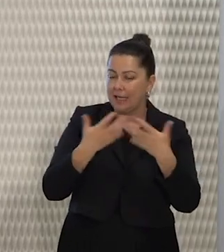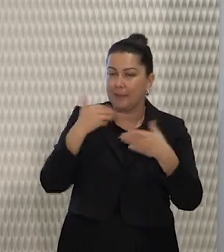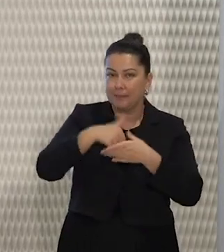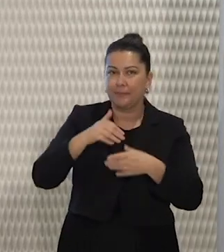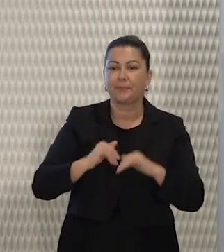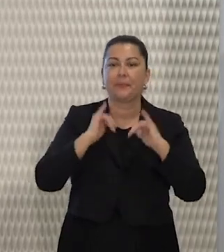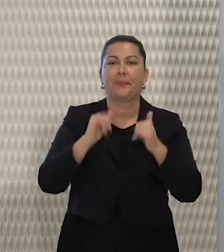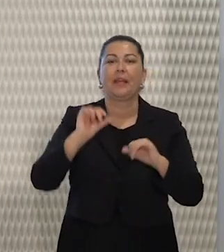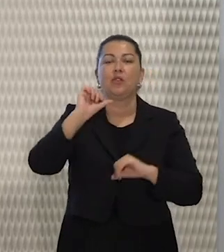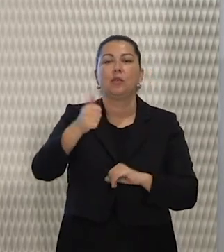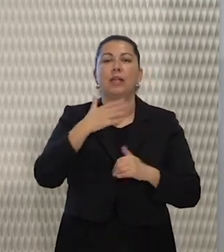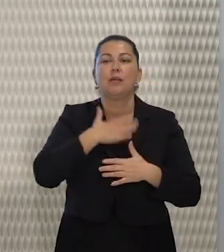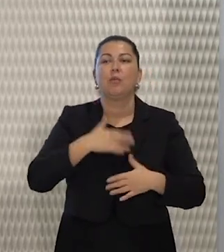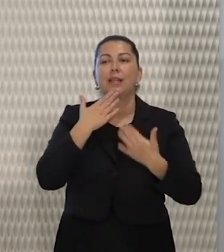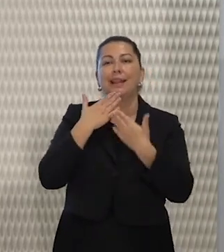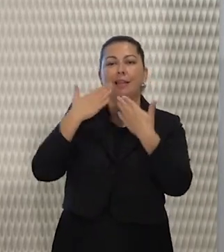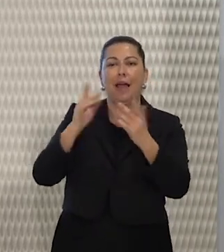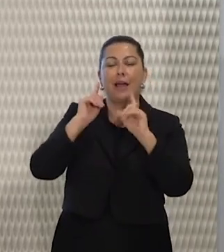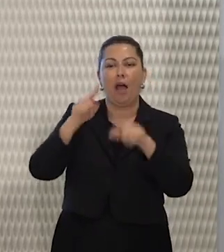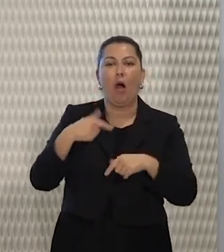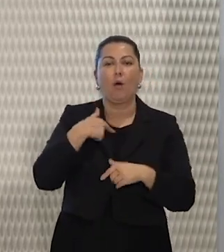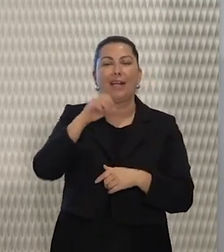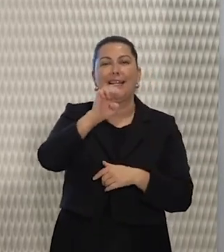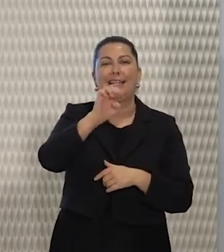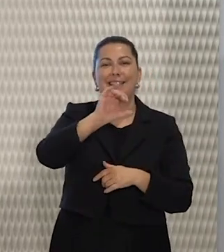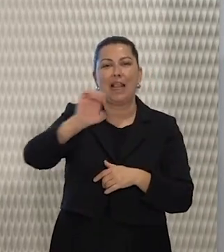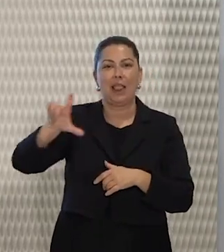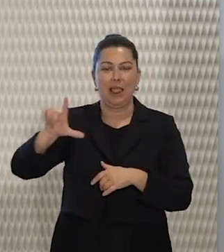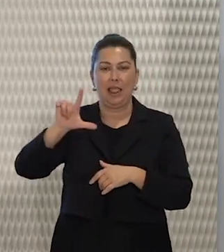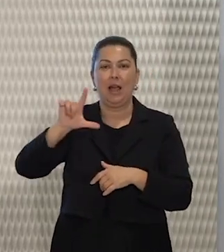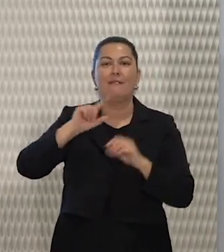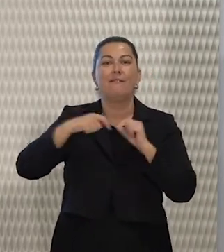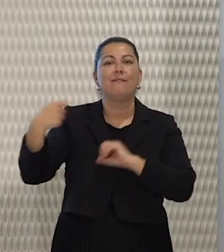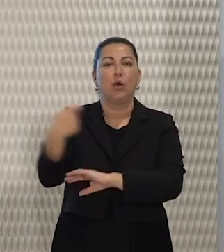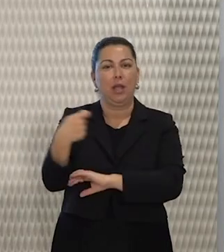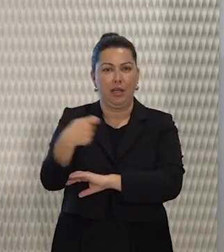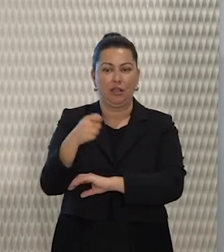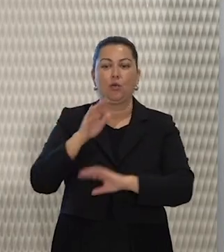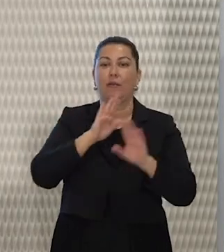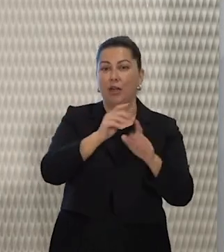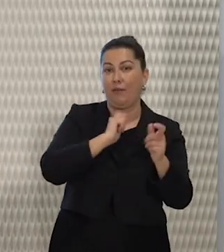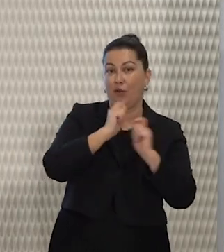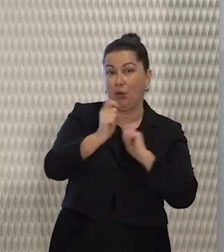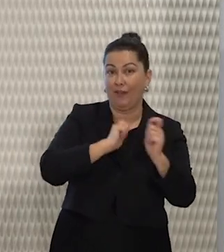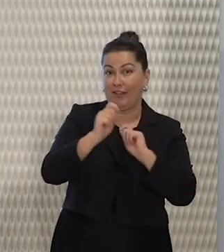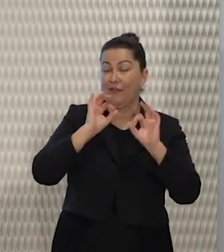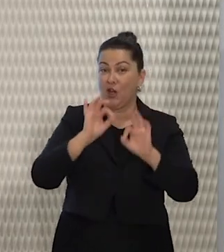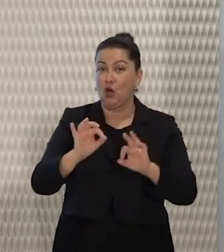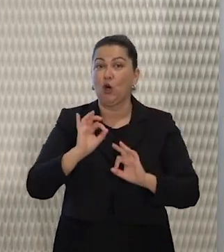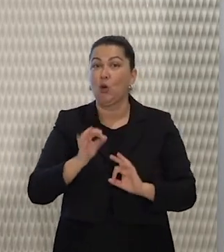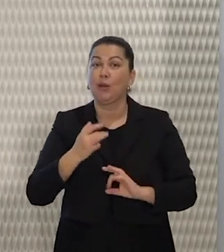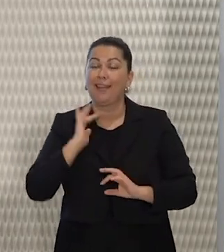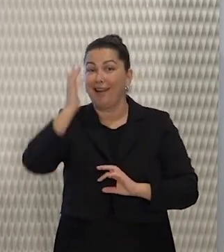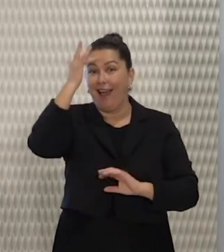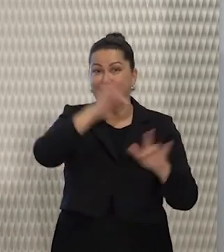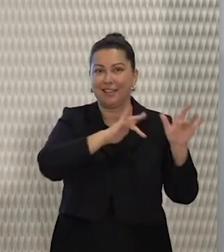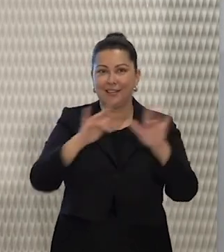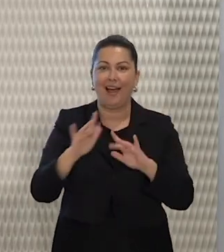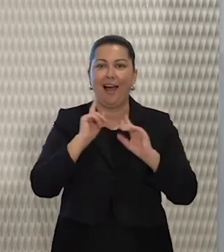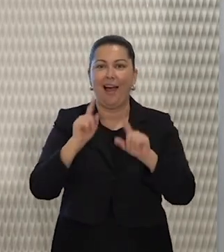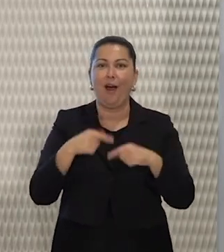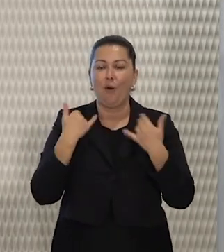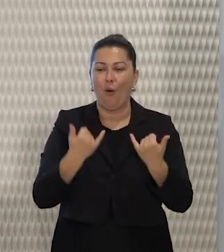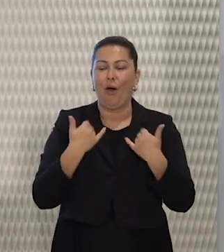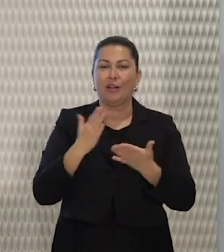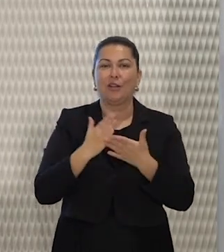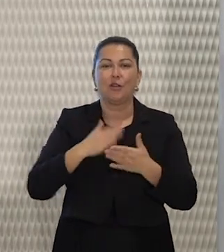erstens möchte ich mir den Dank zurückgeben. Ich danke mich bei der Essel Foundation, bei Ihnen für die Moderation und für den guten Spirit, den guten Geist, den es da gibt. Wir haben ja heute schon